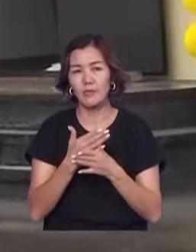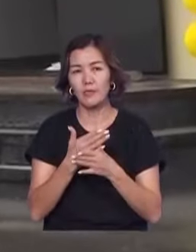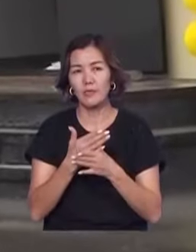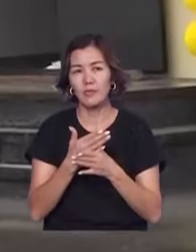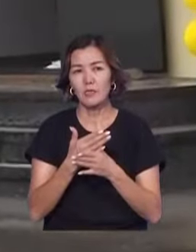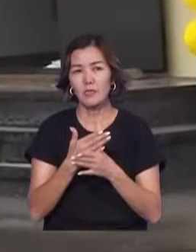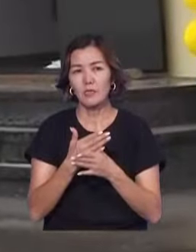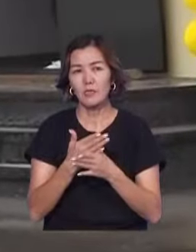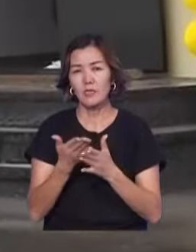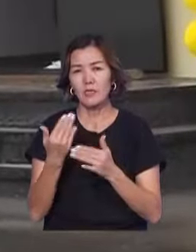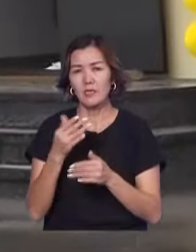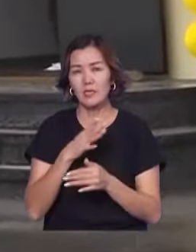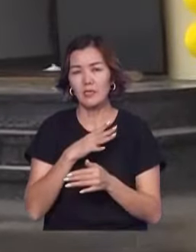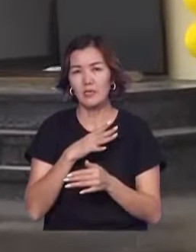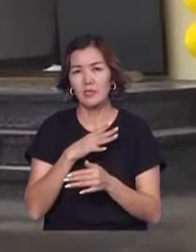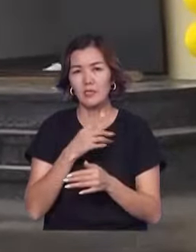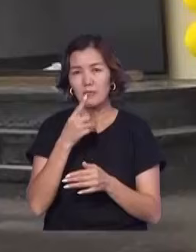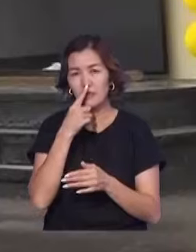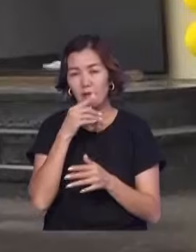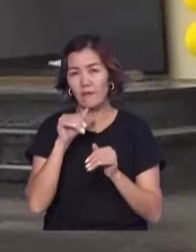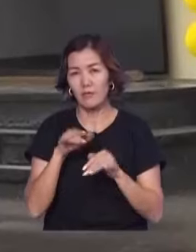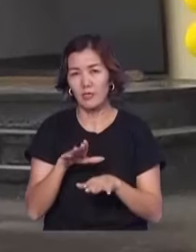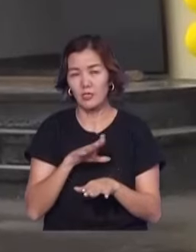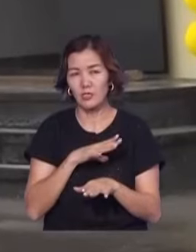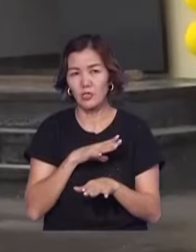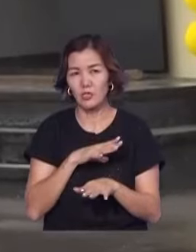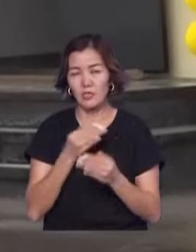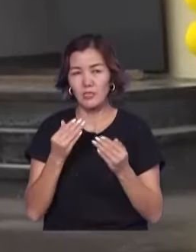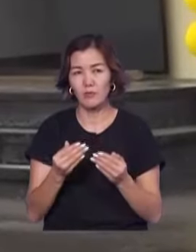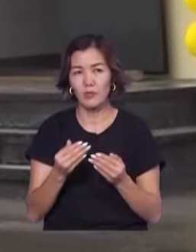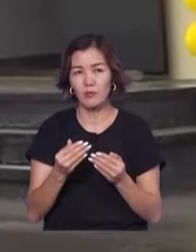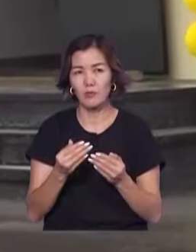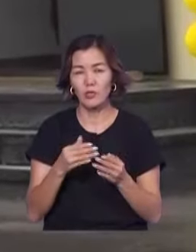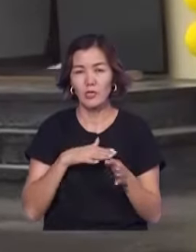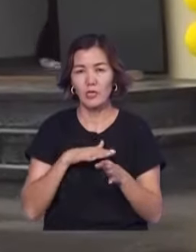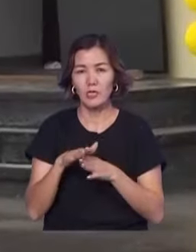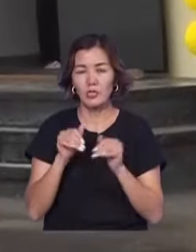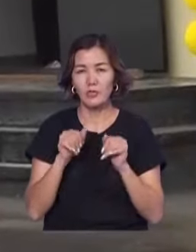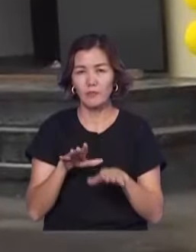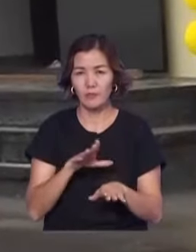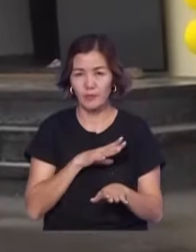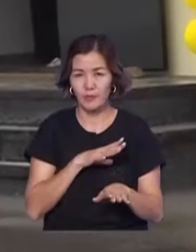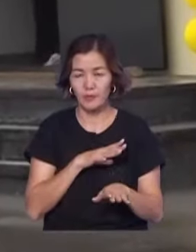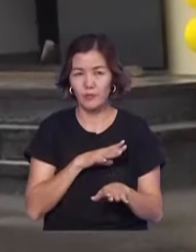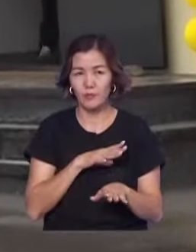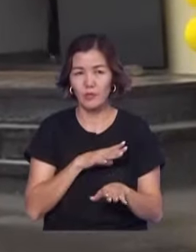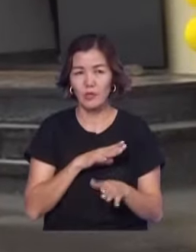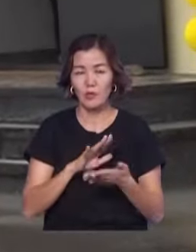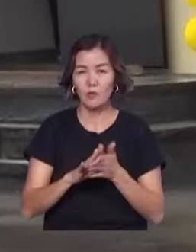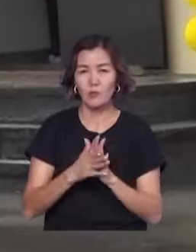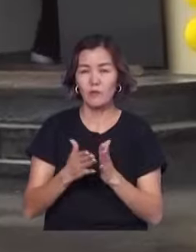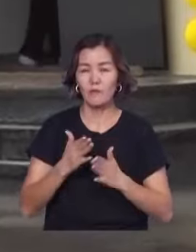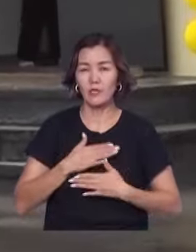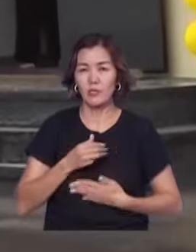то, что когда-то недавно он принял такое решение, где теперь уже вот оно решение реализовано и созданы условия для